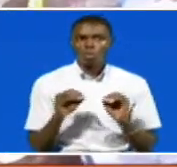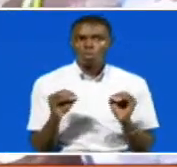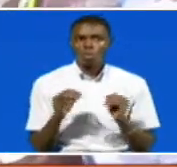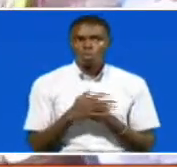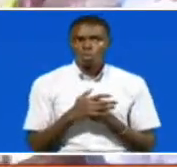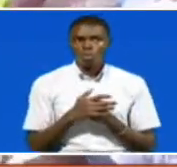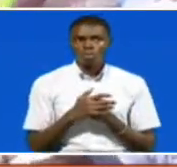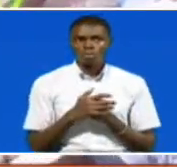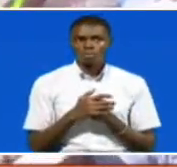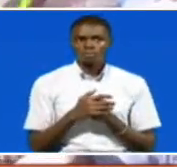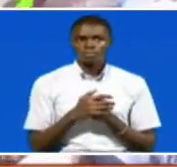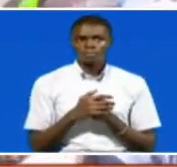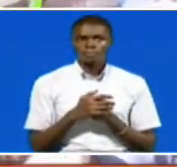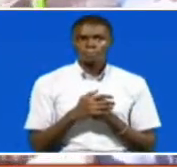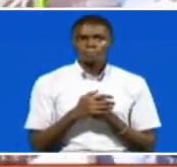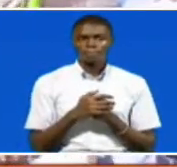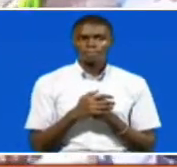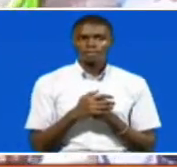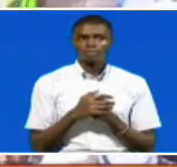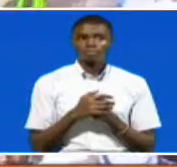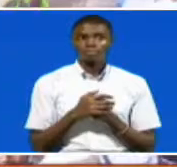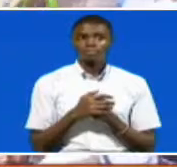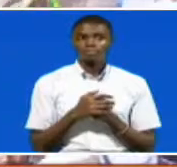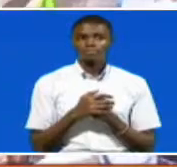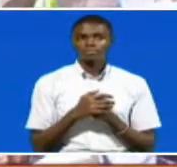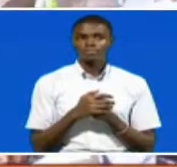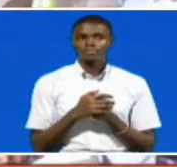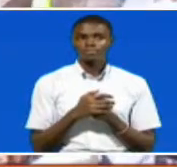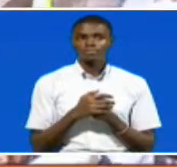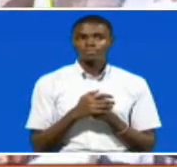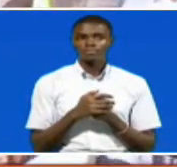watu mnataka wauawe huku ndio mrudishe kwao?